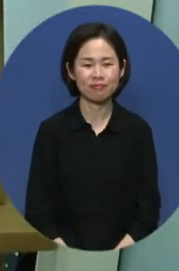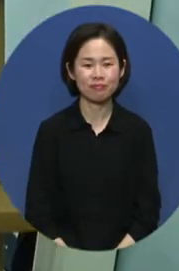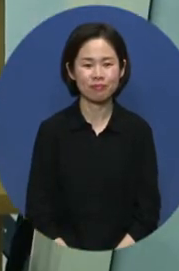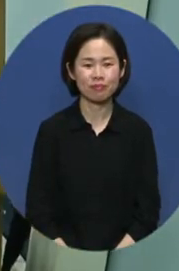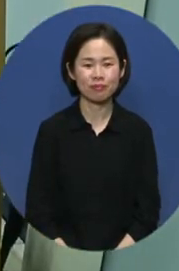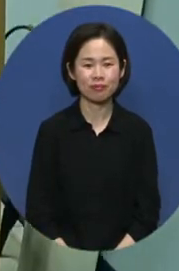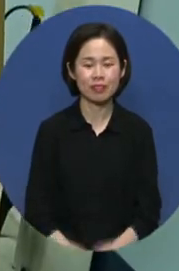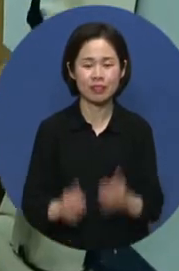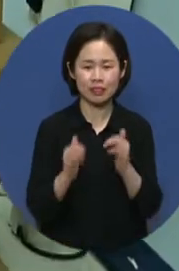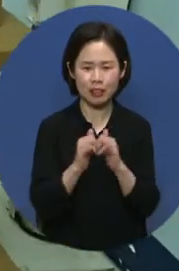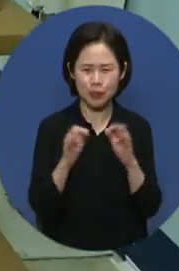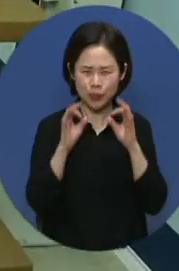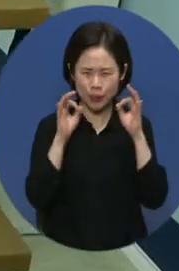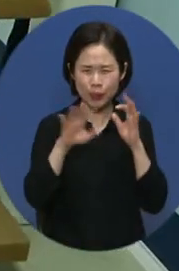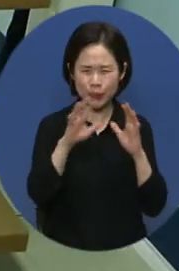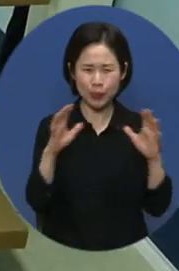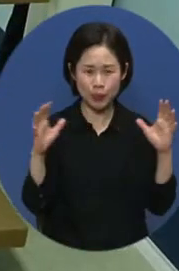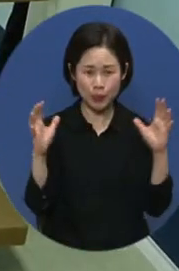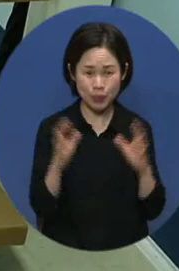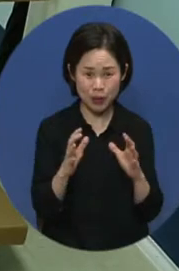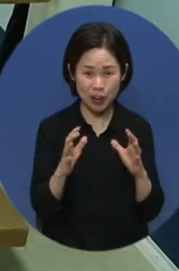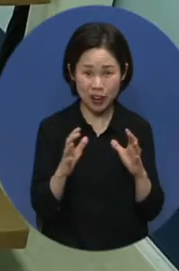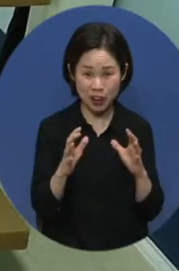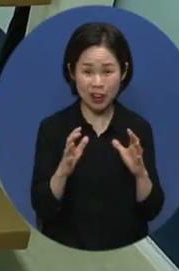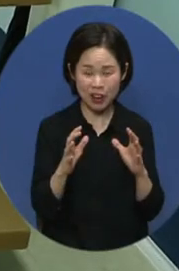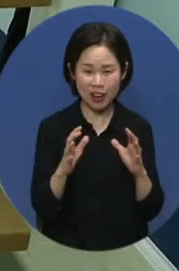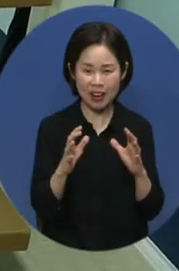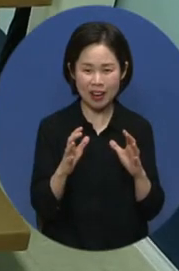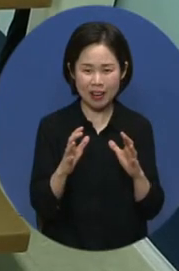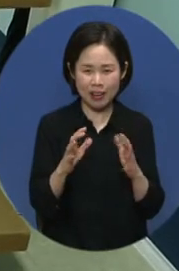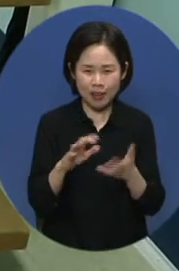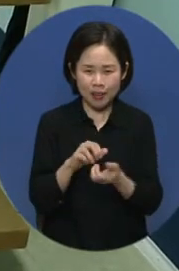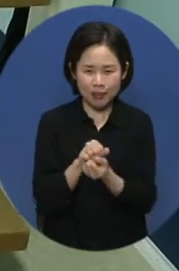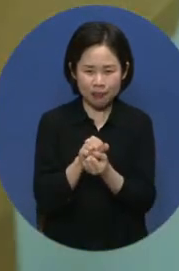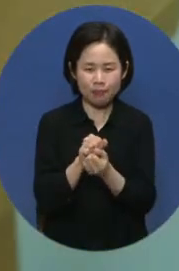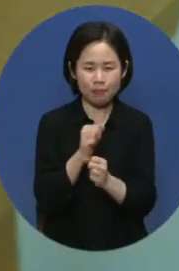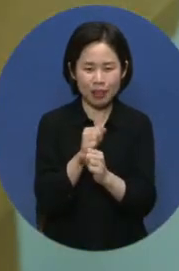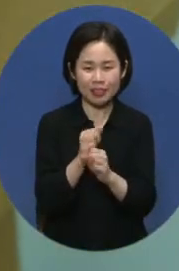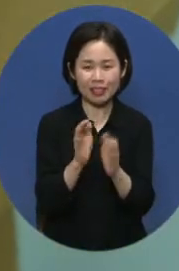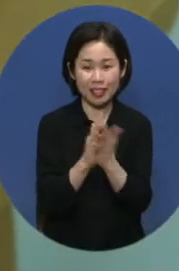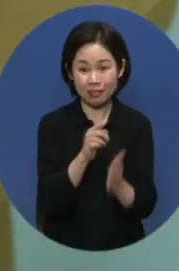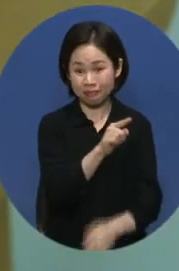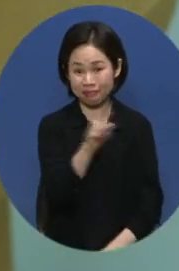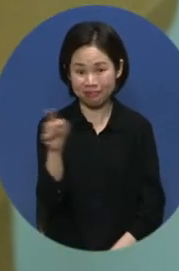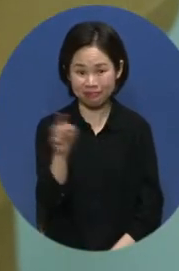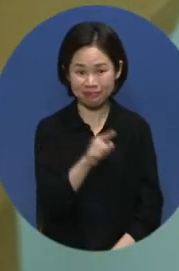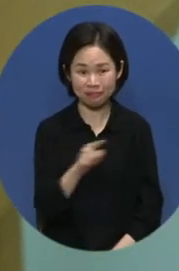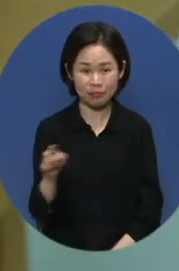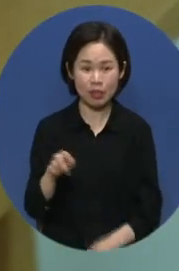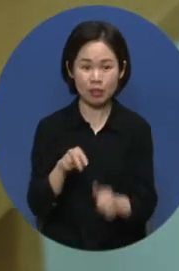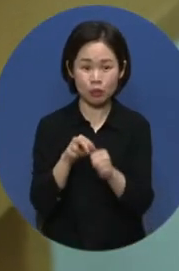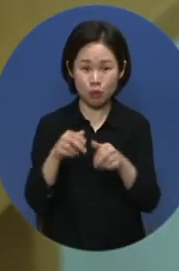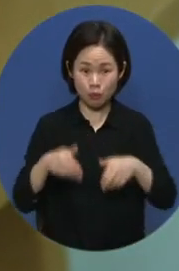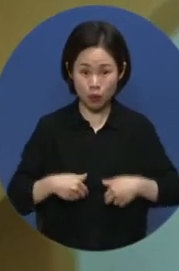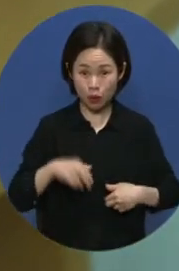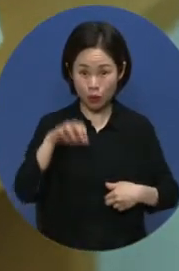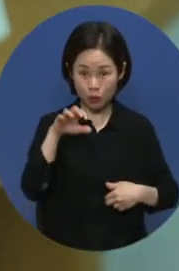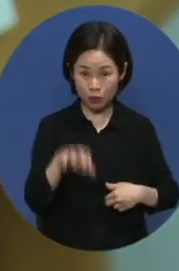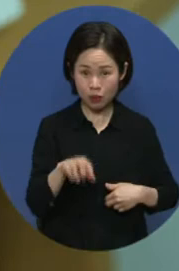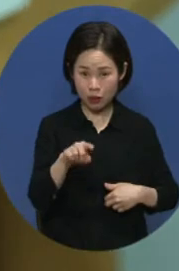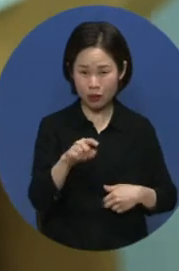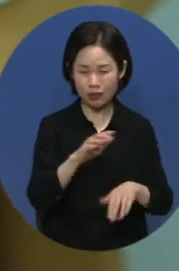모두의 노력이 모여 이뤄낸 소소한 소통의 결과물들. 정보가 필요한 곳에서 요긴하게 쓰이고